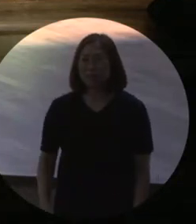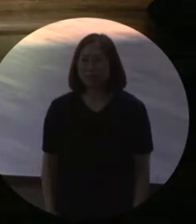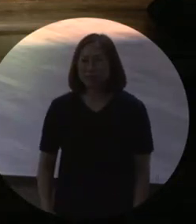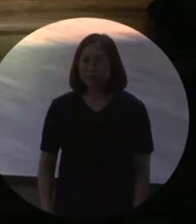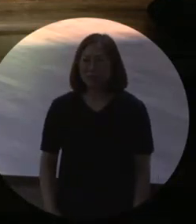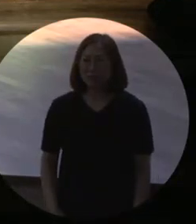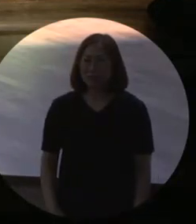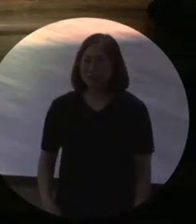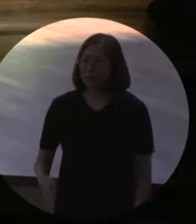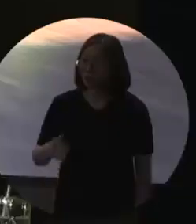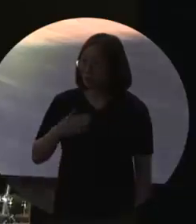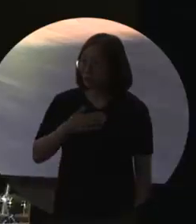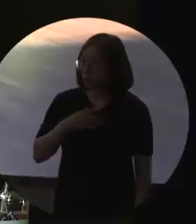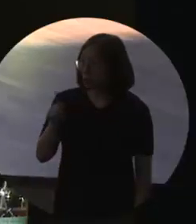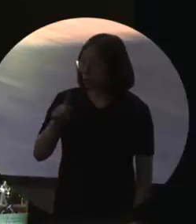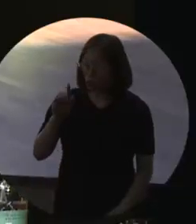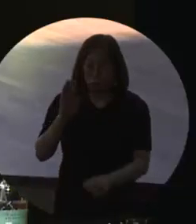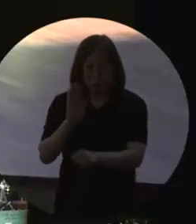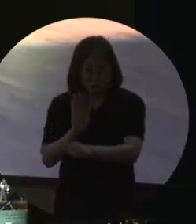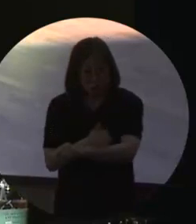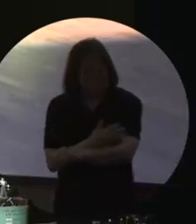도대체 내가 뭘 잘못했길래